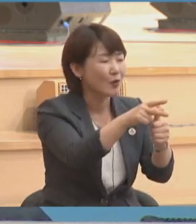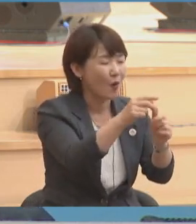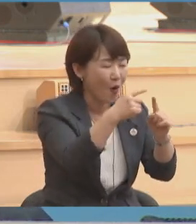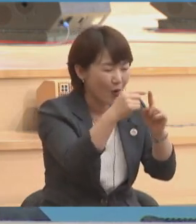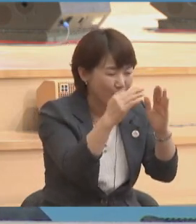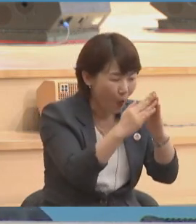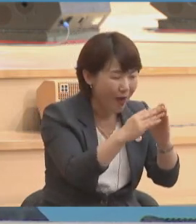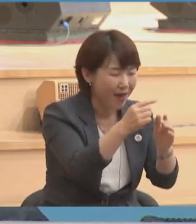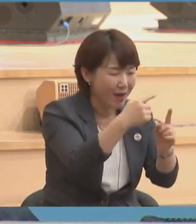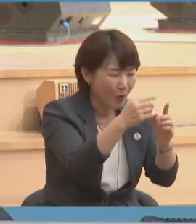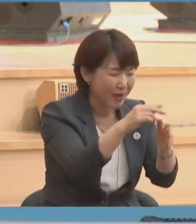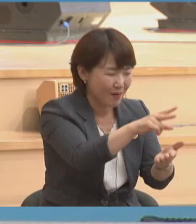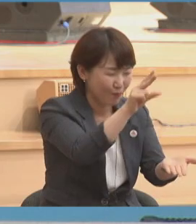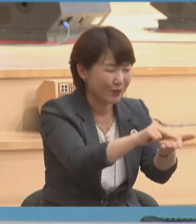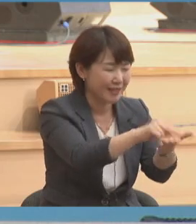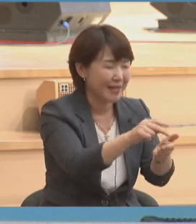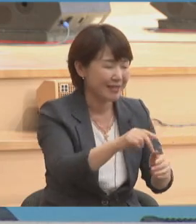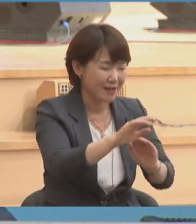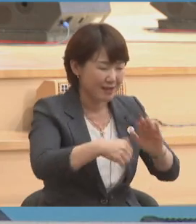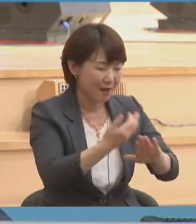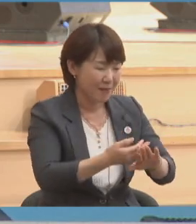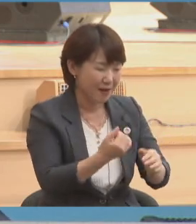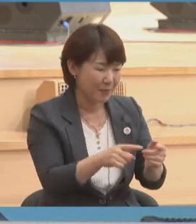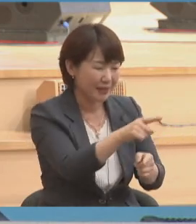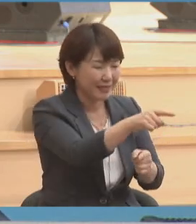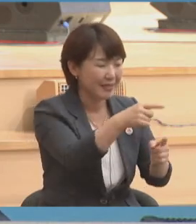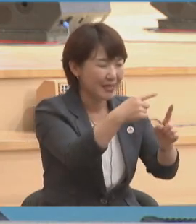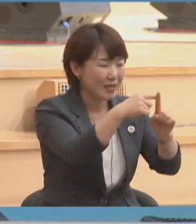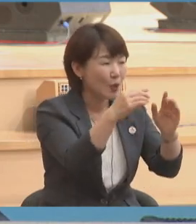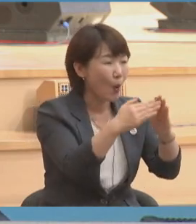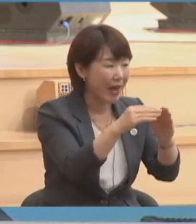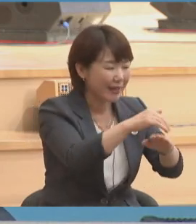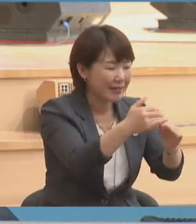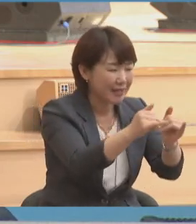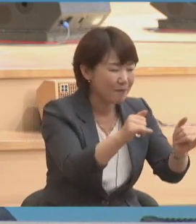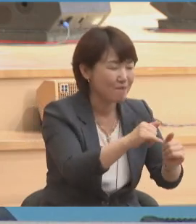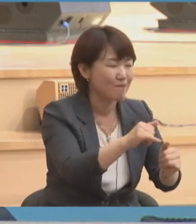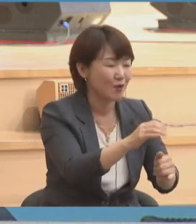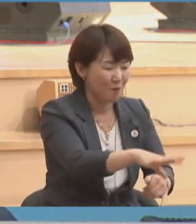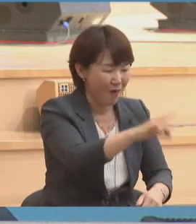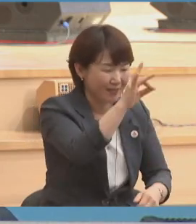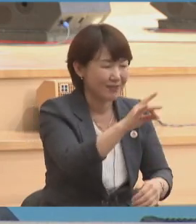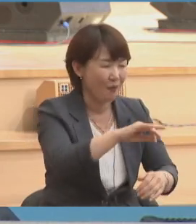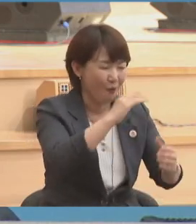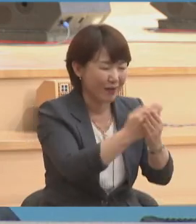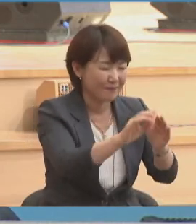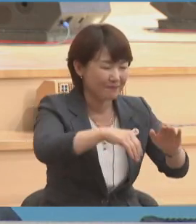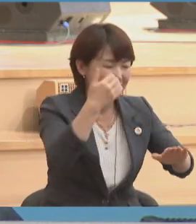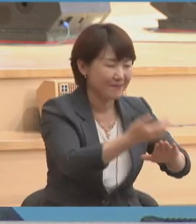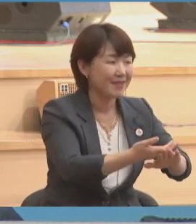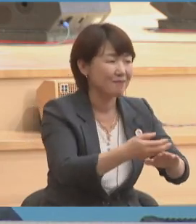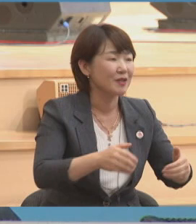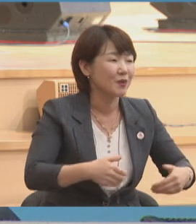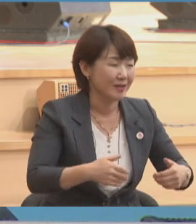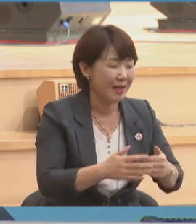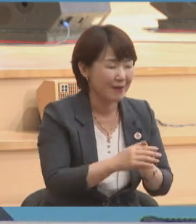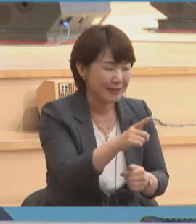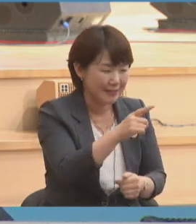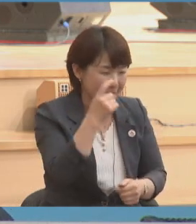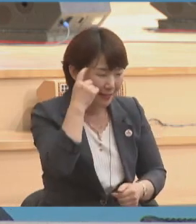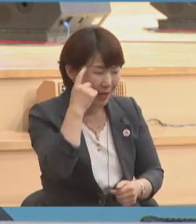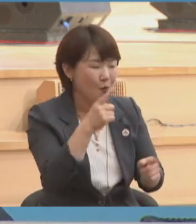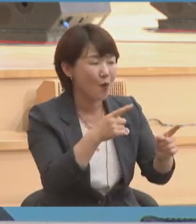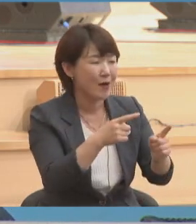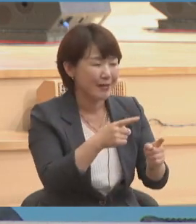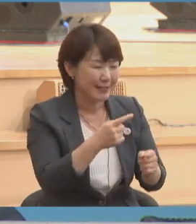하려면 예수 믿는 사람들부터 이 사회에서 싸그리 다 뽑아내야 된다. 그래서 집요하게